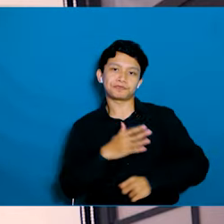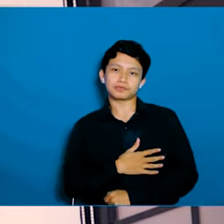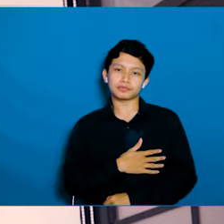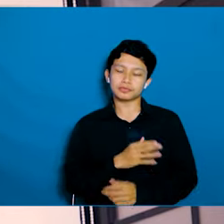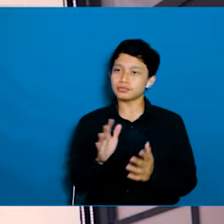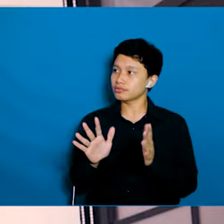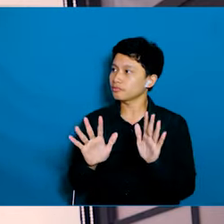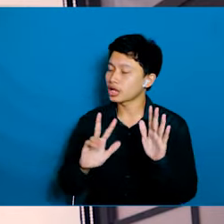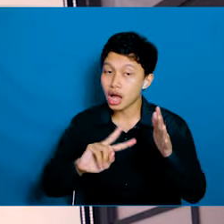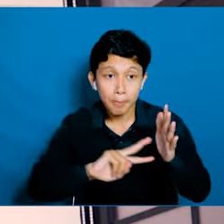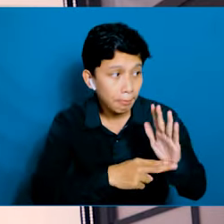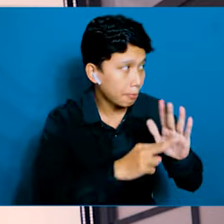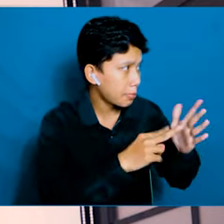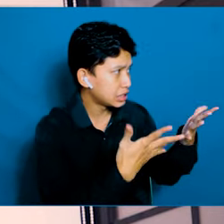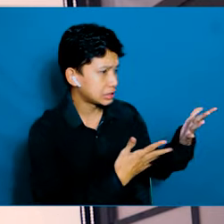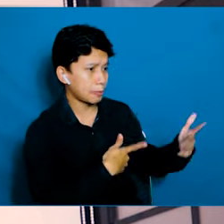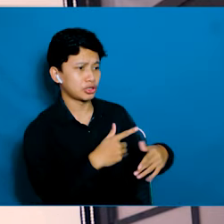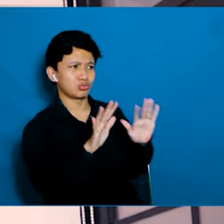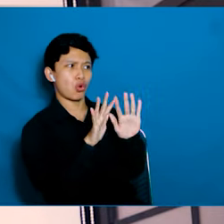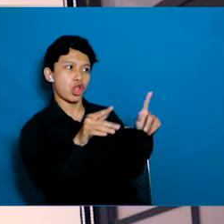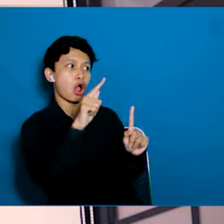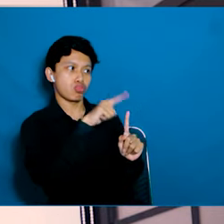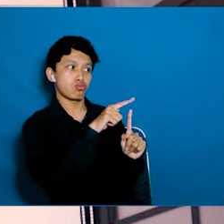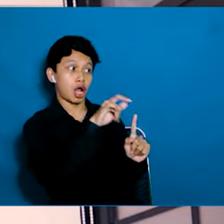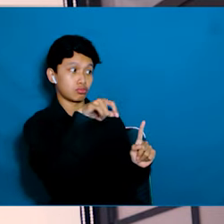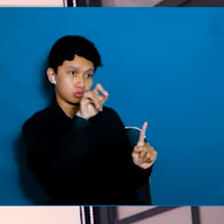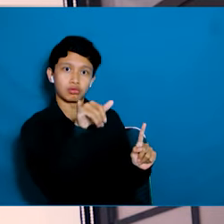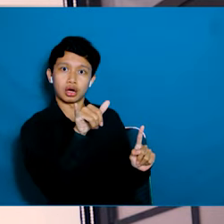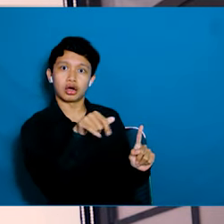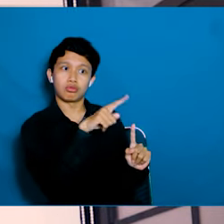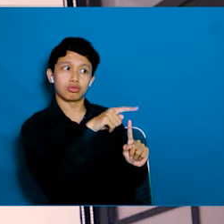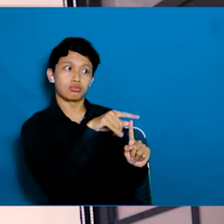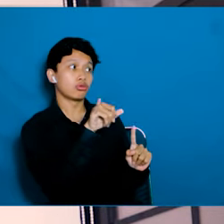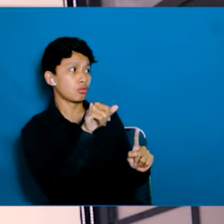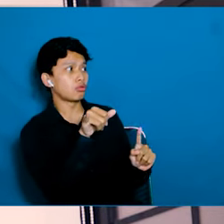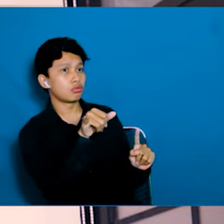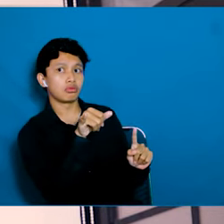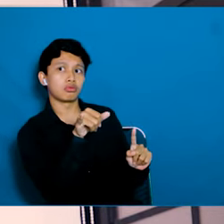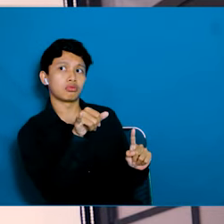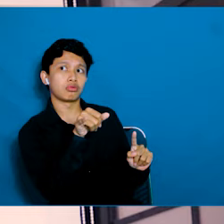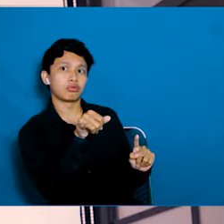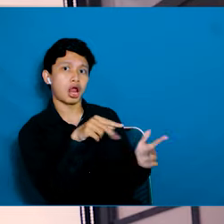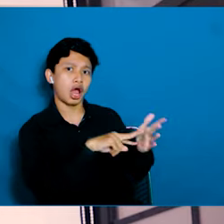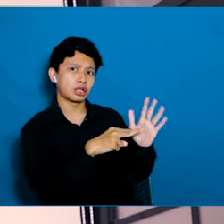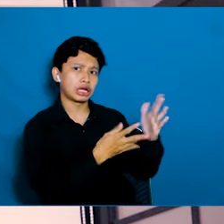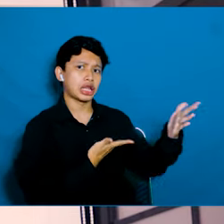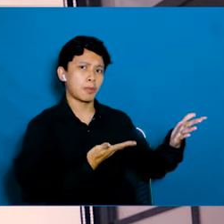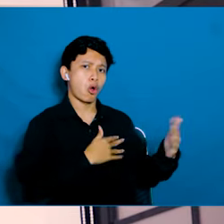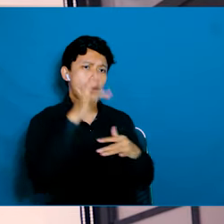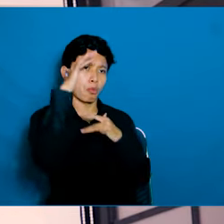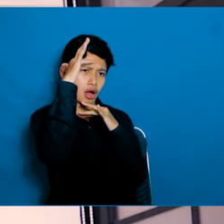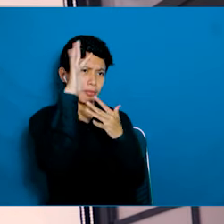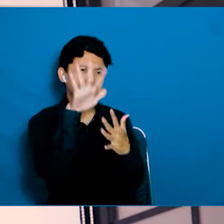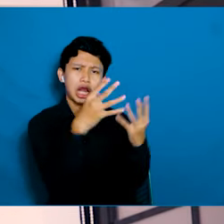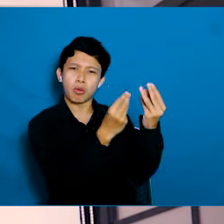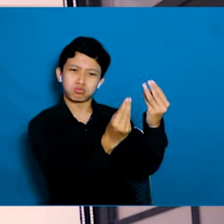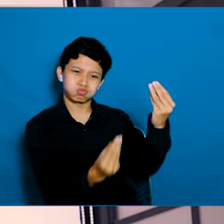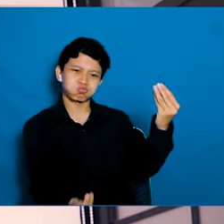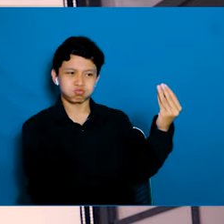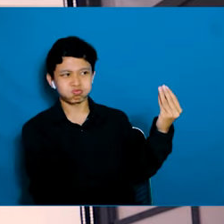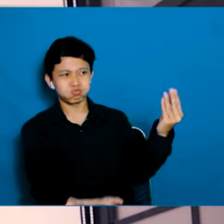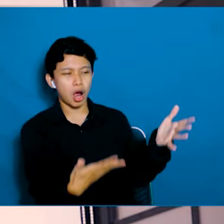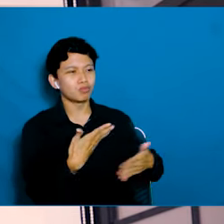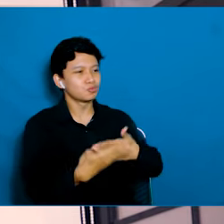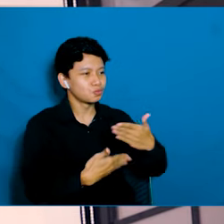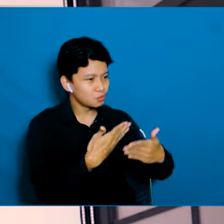dari yang disampaikan artinya memang kita masih banyak PR ya. Yeah. Masih banyak PR dan kita sangat berharap nih ada generasi